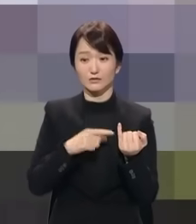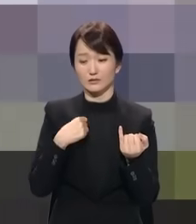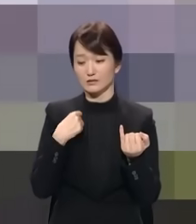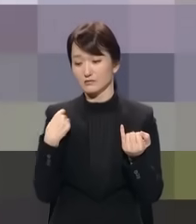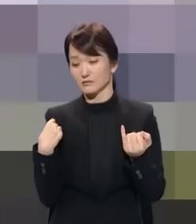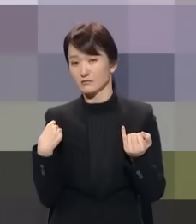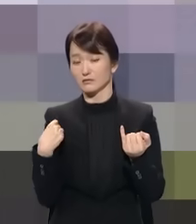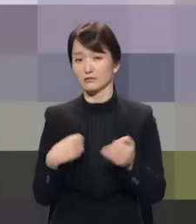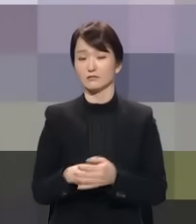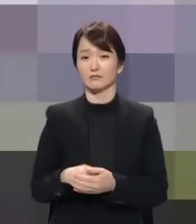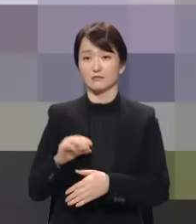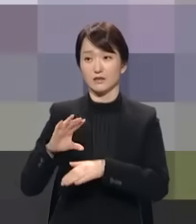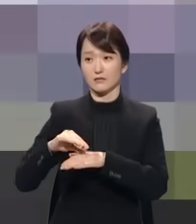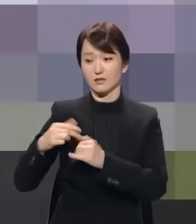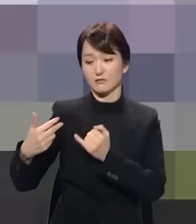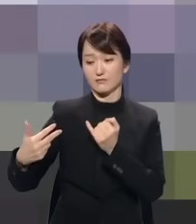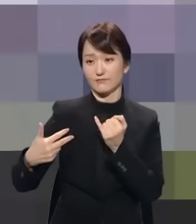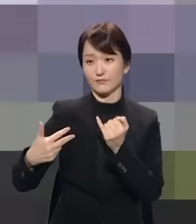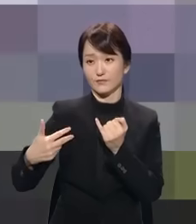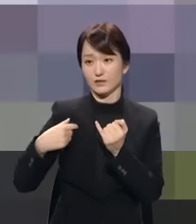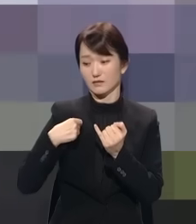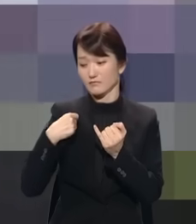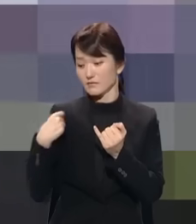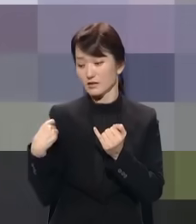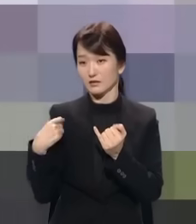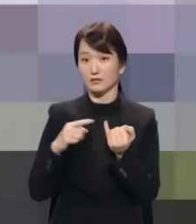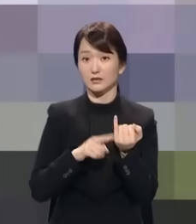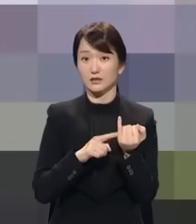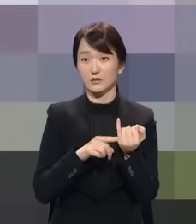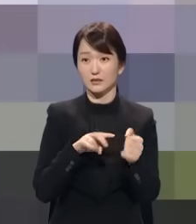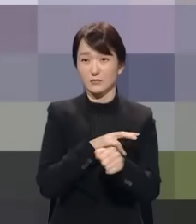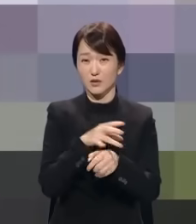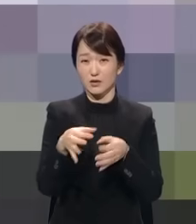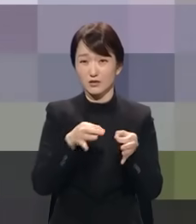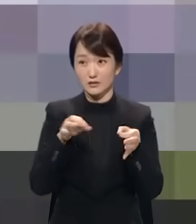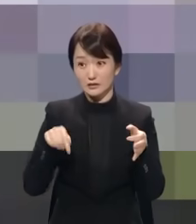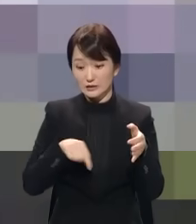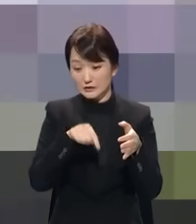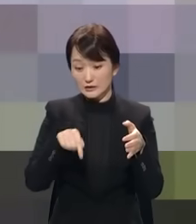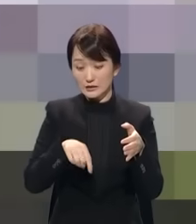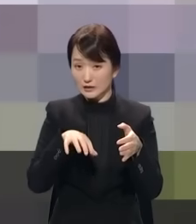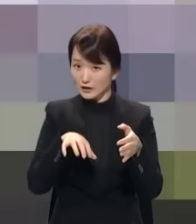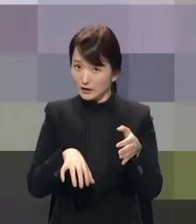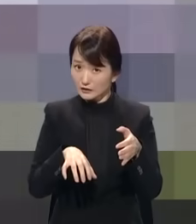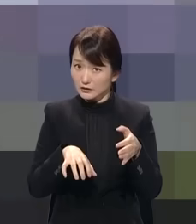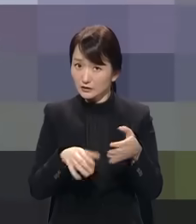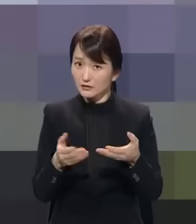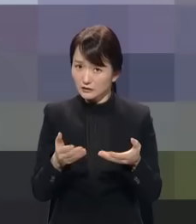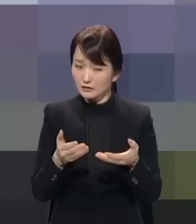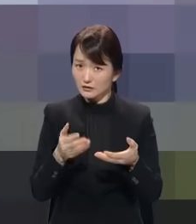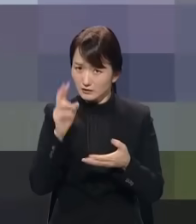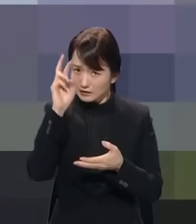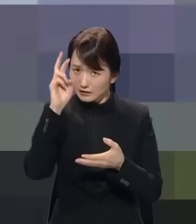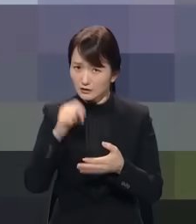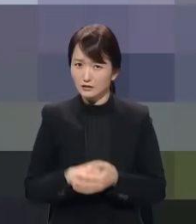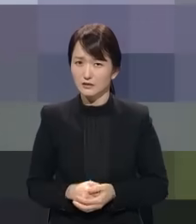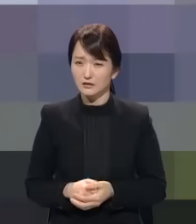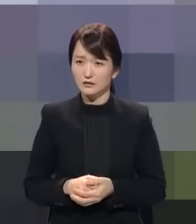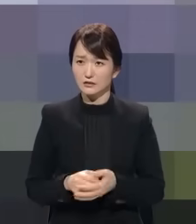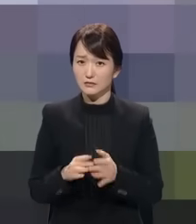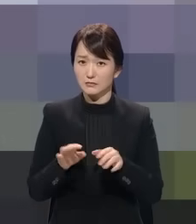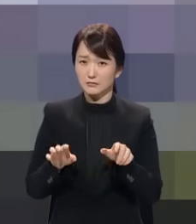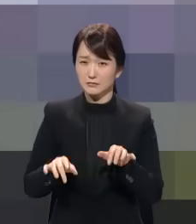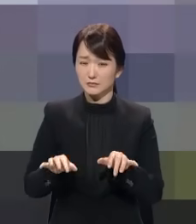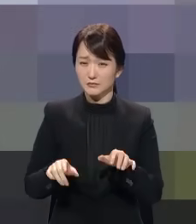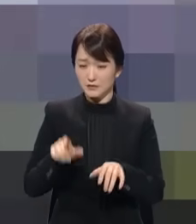자, 방송을 진행하면서 과감하게 노출하는 저 여성, 편의점 계산대 안으로 보이는데요. 시청자의 후원에 화답하듯